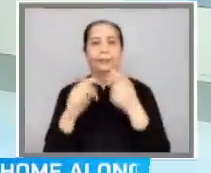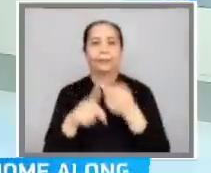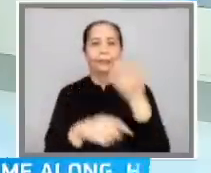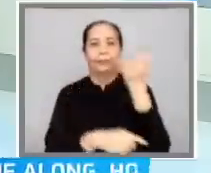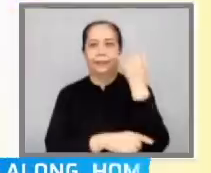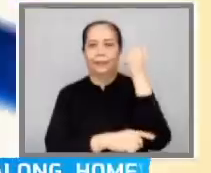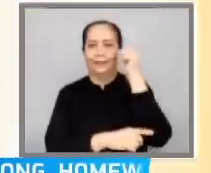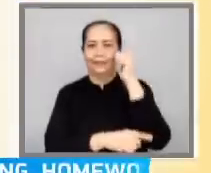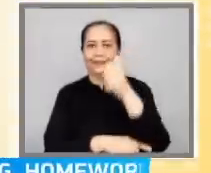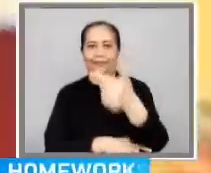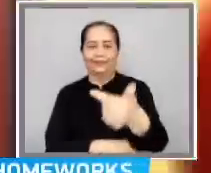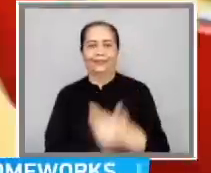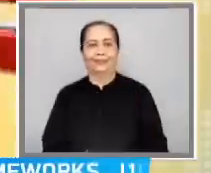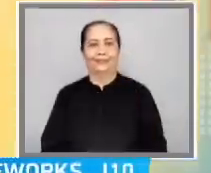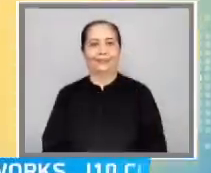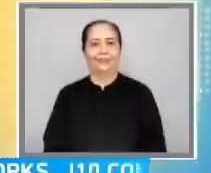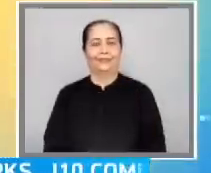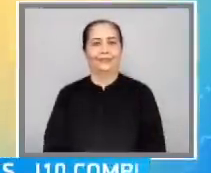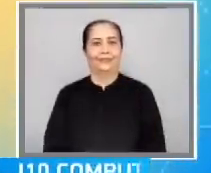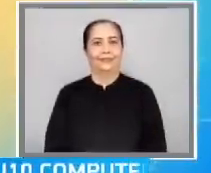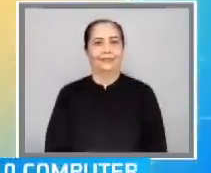Agustin.